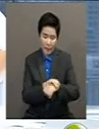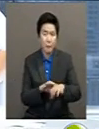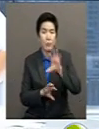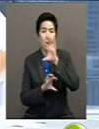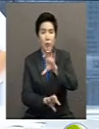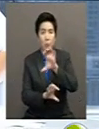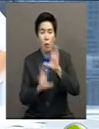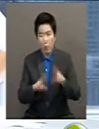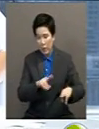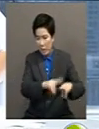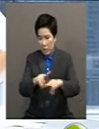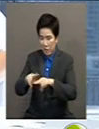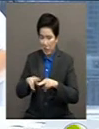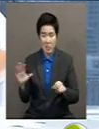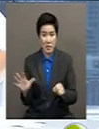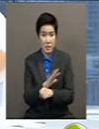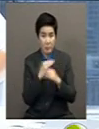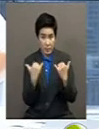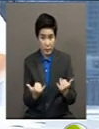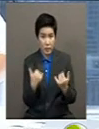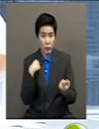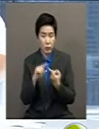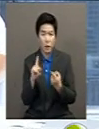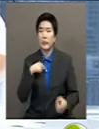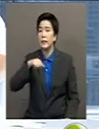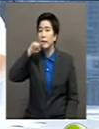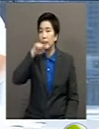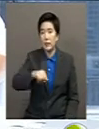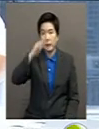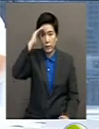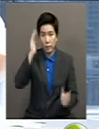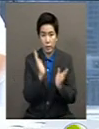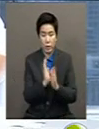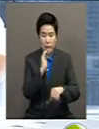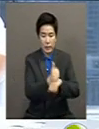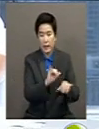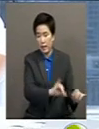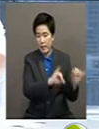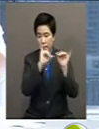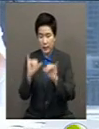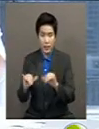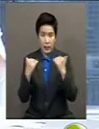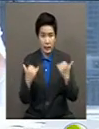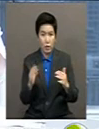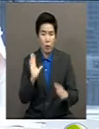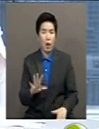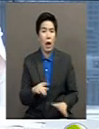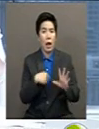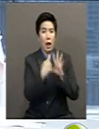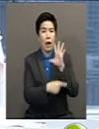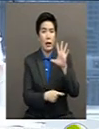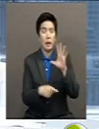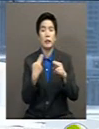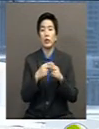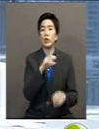งนั่งกันเต็มไปหมดเลยนะฮะแล้วท้ายที่สุดมีคำสั่งย้ายตำรวจในพื้นที่ด้วยครับ ก็โดนไปเนี่ย5เสือที่พื้น